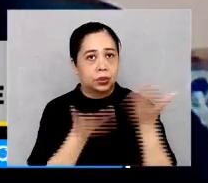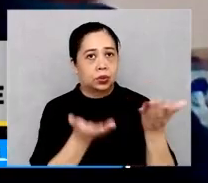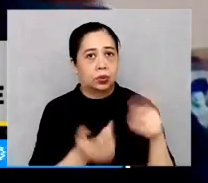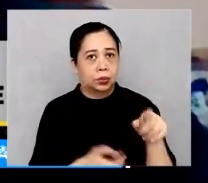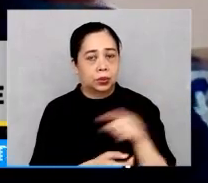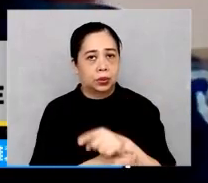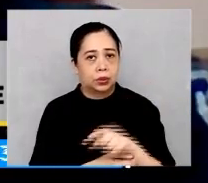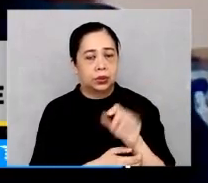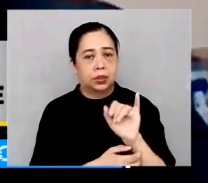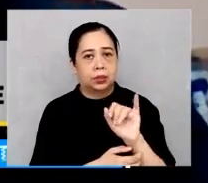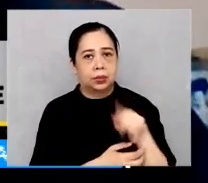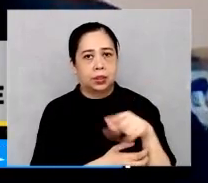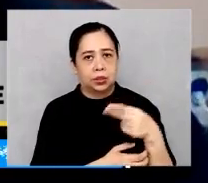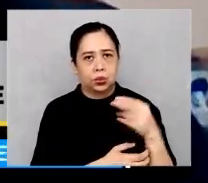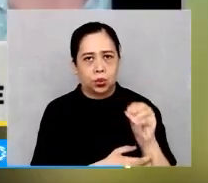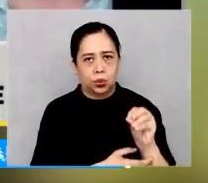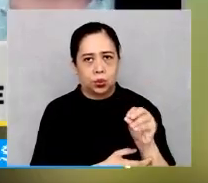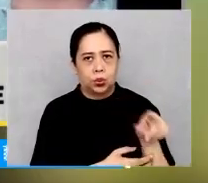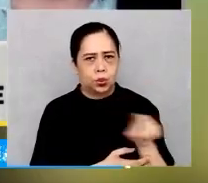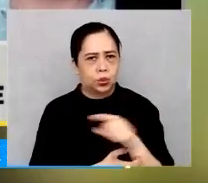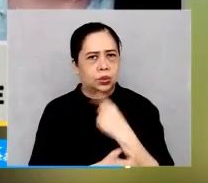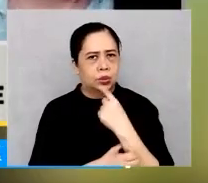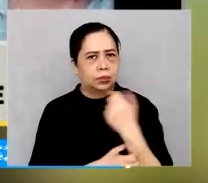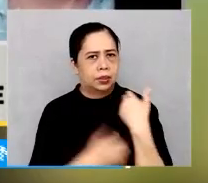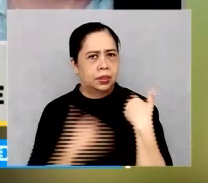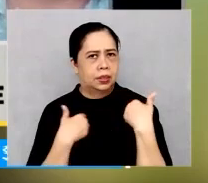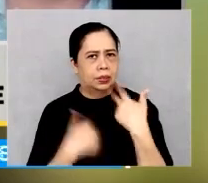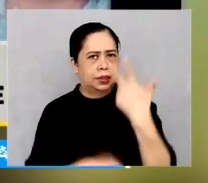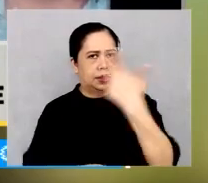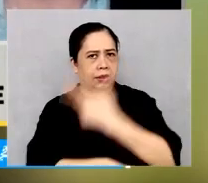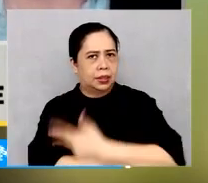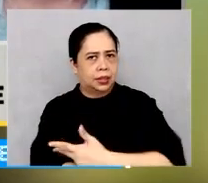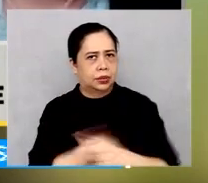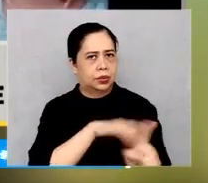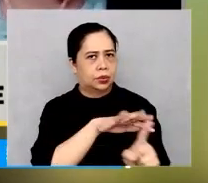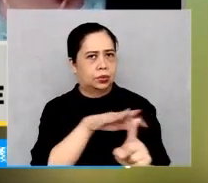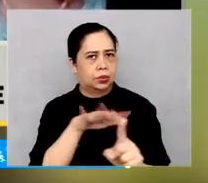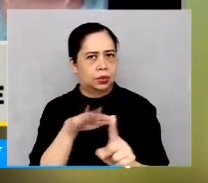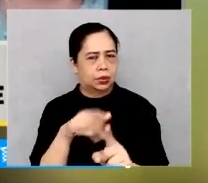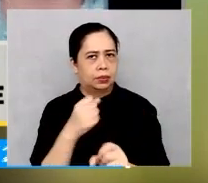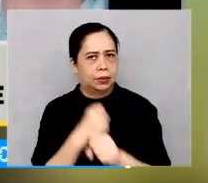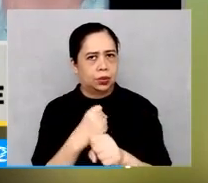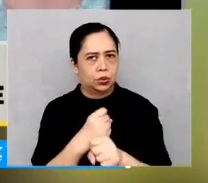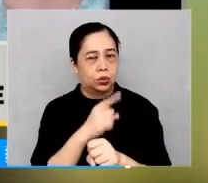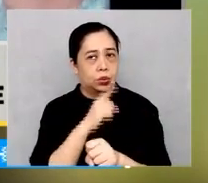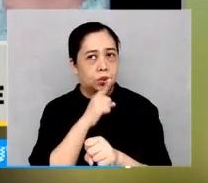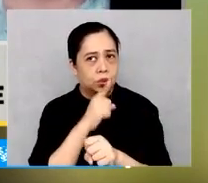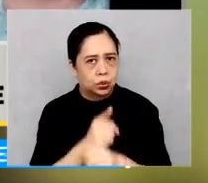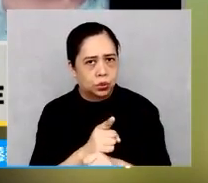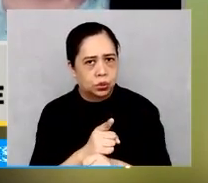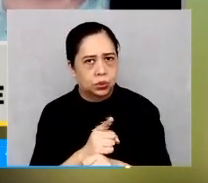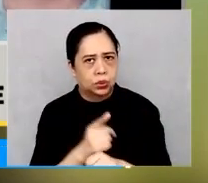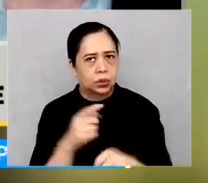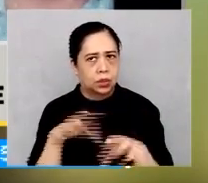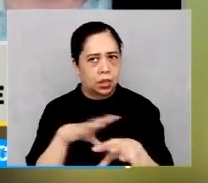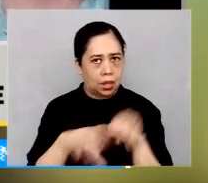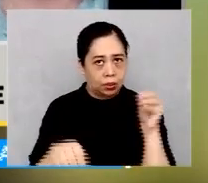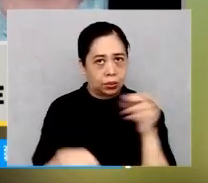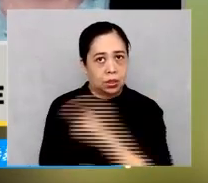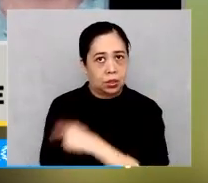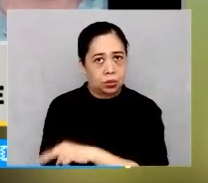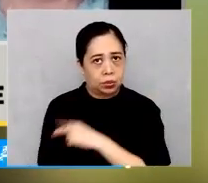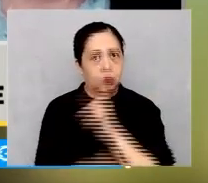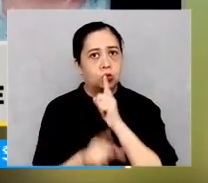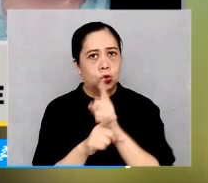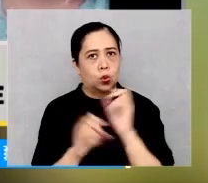ating IPHO, meron pa po silang 3 days na observation just to make sure po na paglabas po nila is okay na